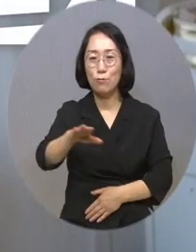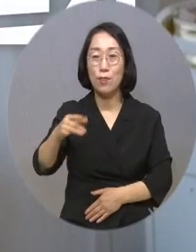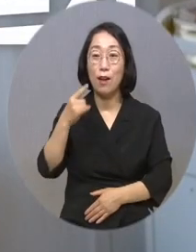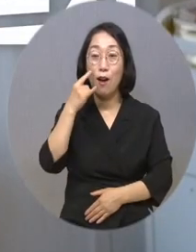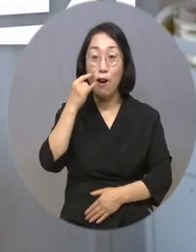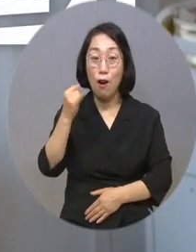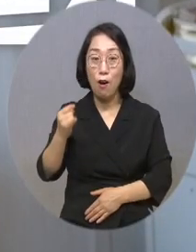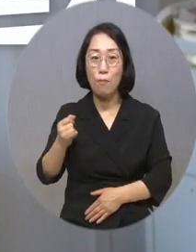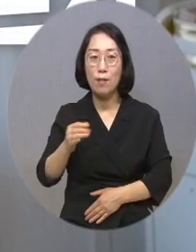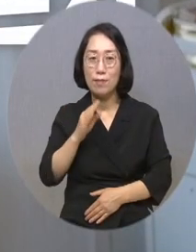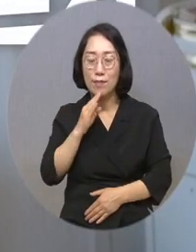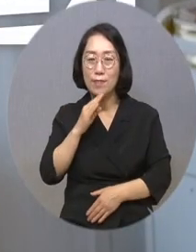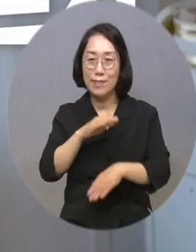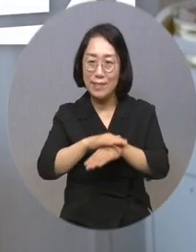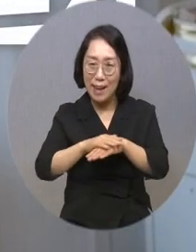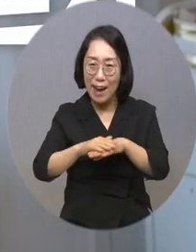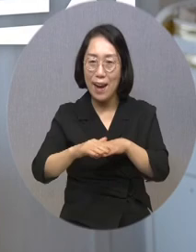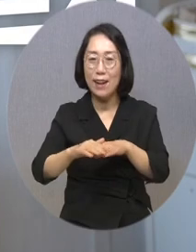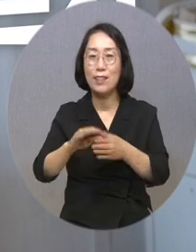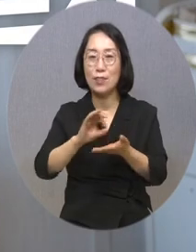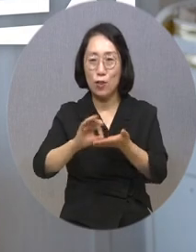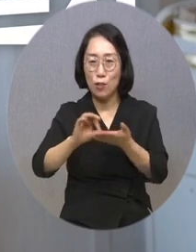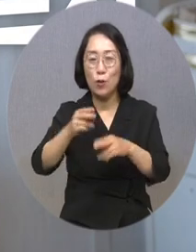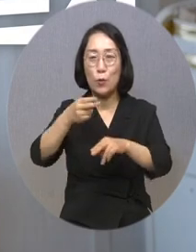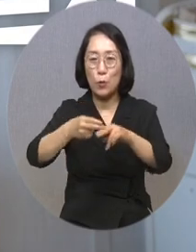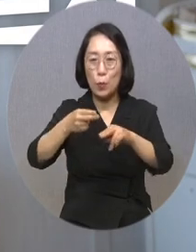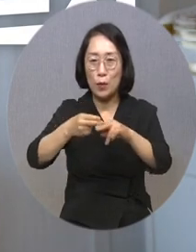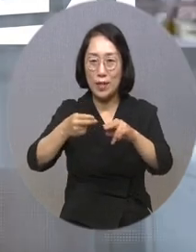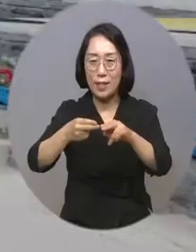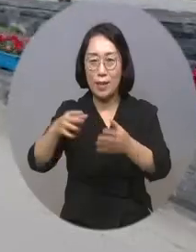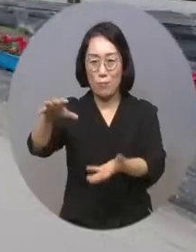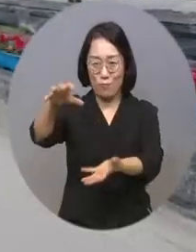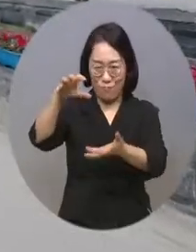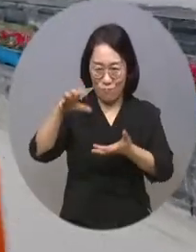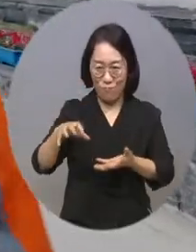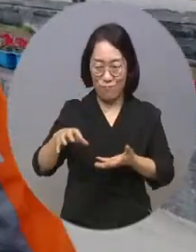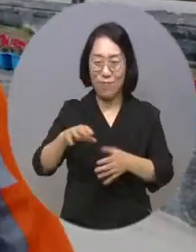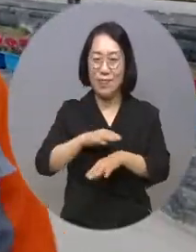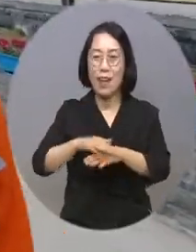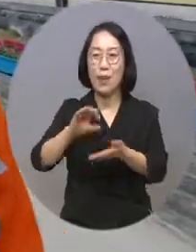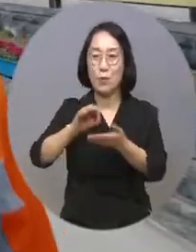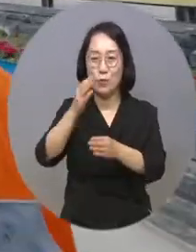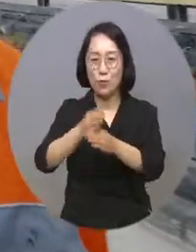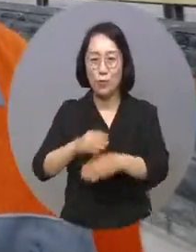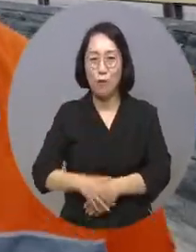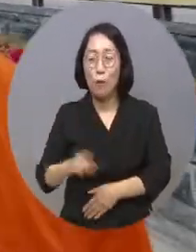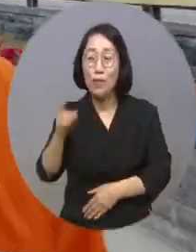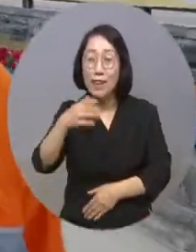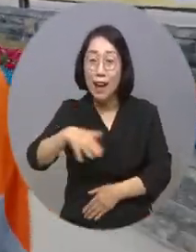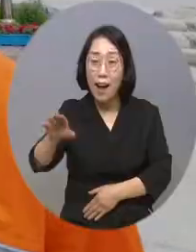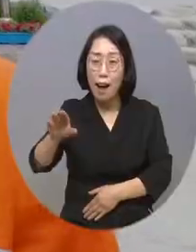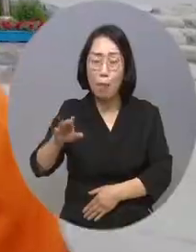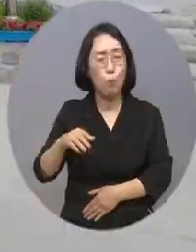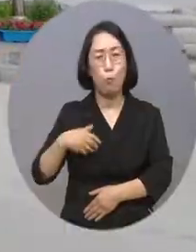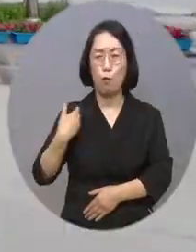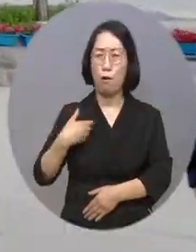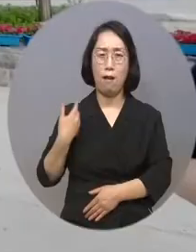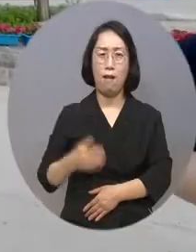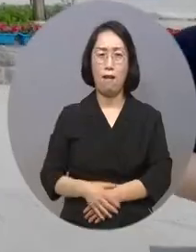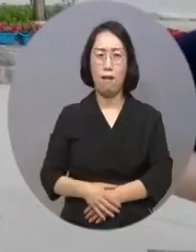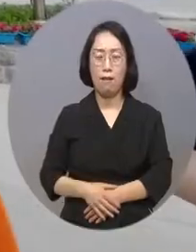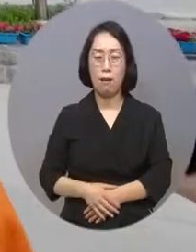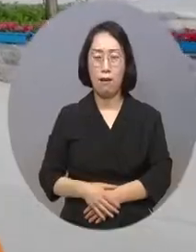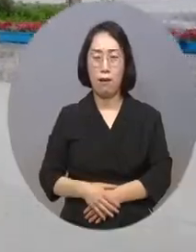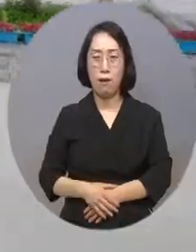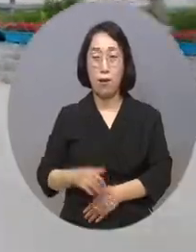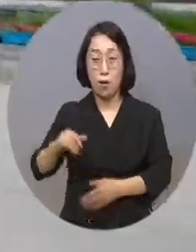아주 유용하게 음식에 넣어서 요리해주고 있습니다. 다음은 어디 가나요? I don't know. 저희가 이제 연락이